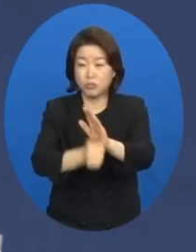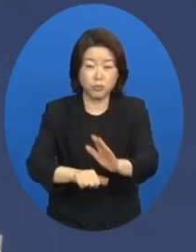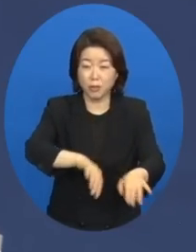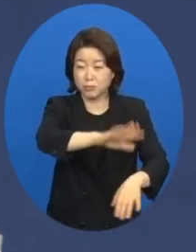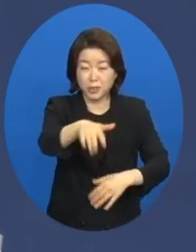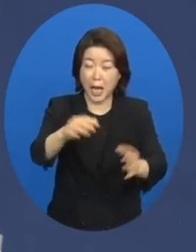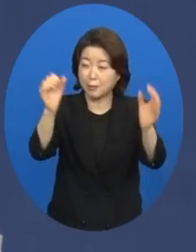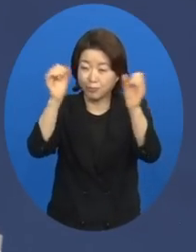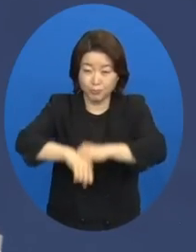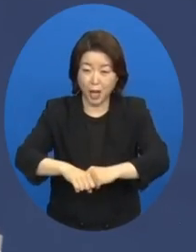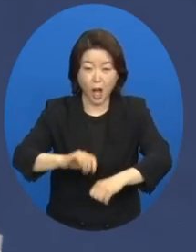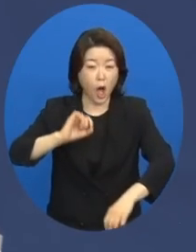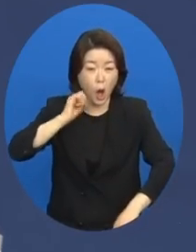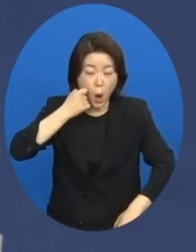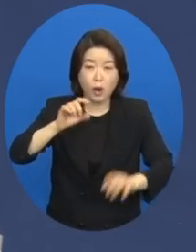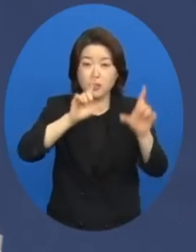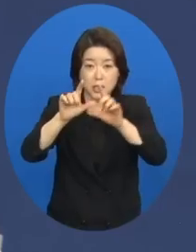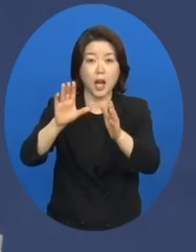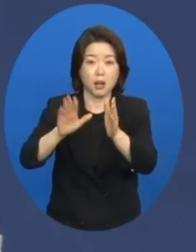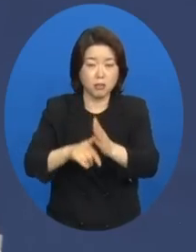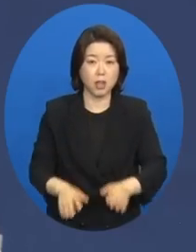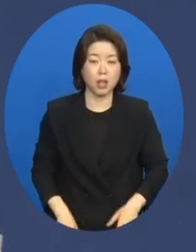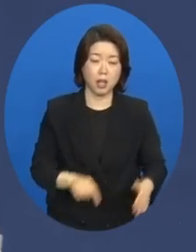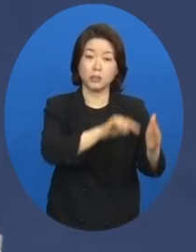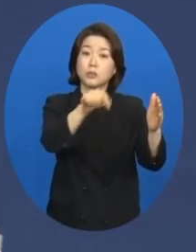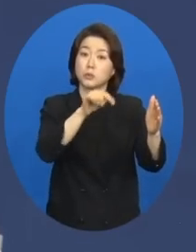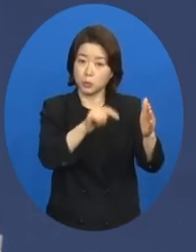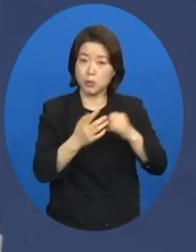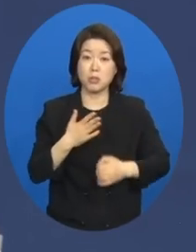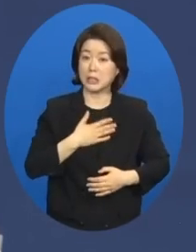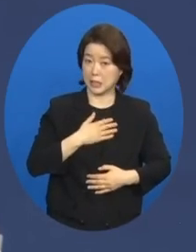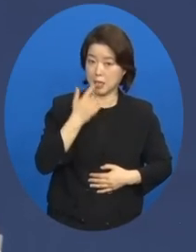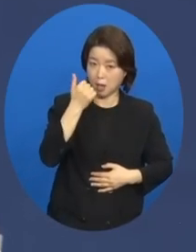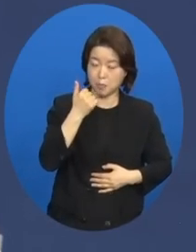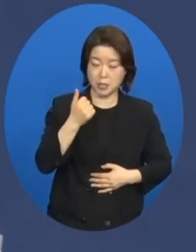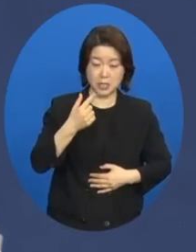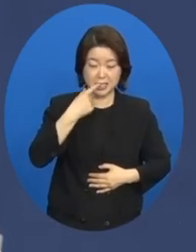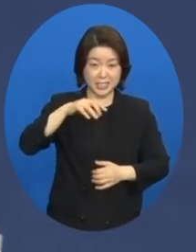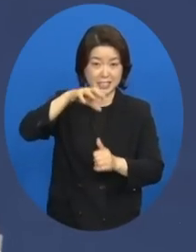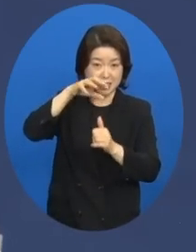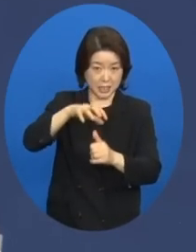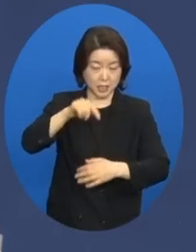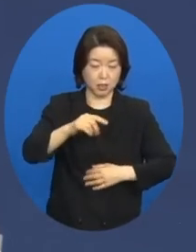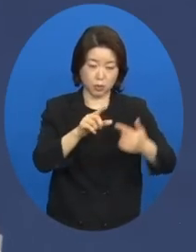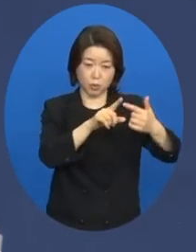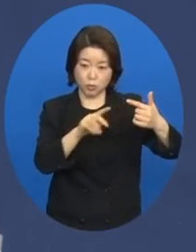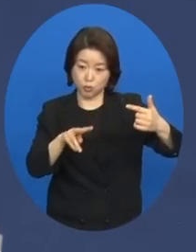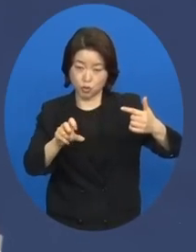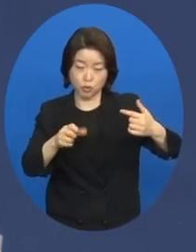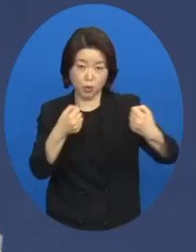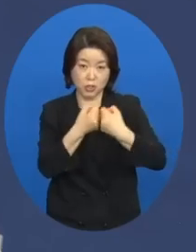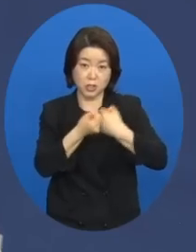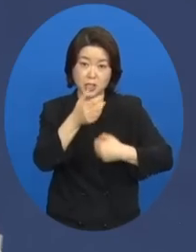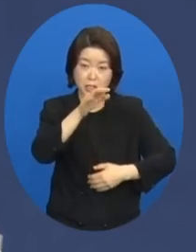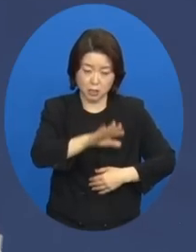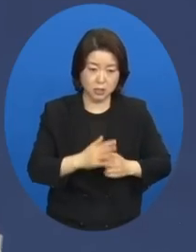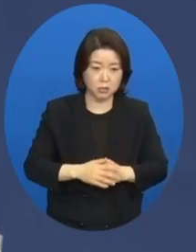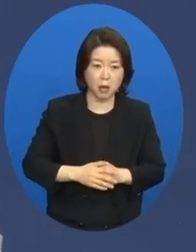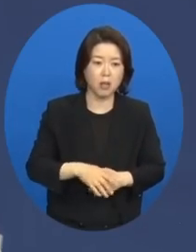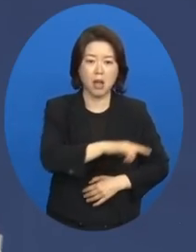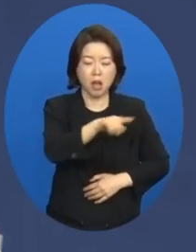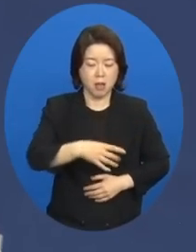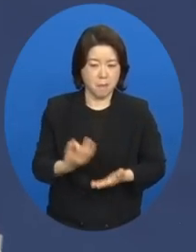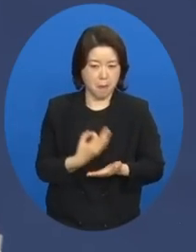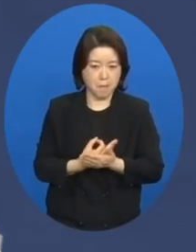그냥 지질이 어렵게 살 때 그래도 그 속에서 그냥 일제시대 때 6.25 동란 지나면서도요 집안 떨거지 다 먹여 살릴